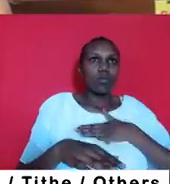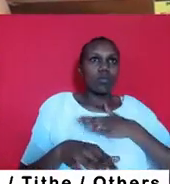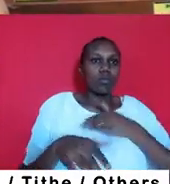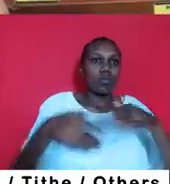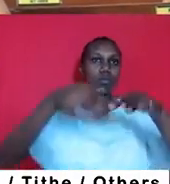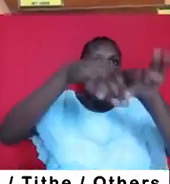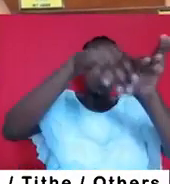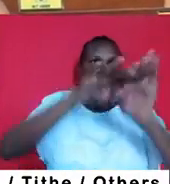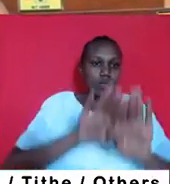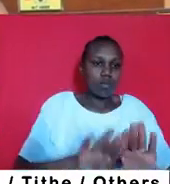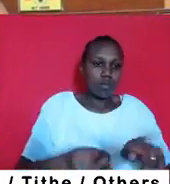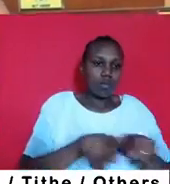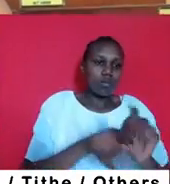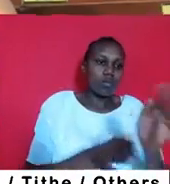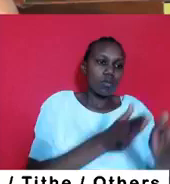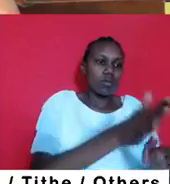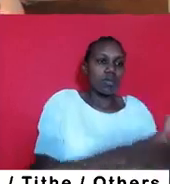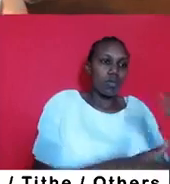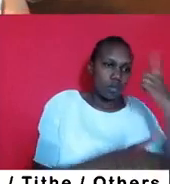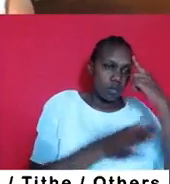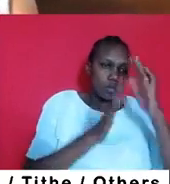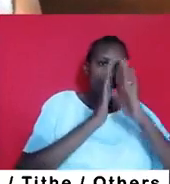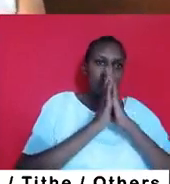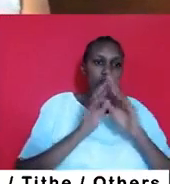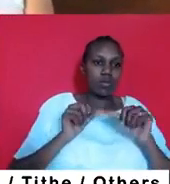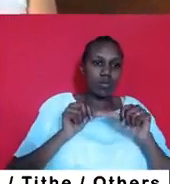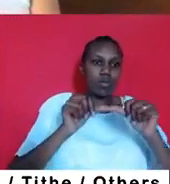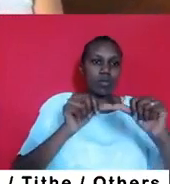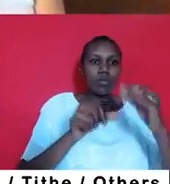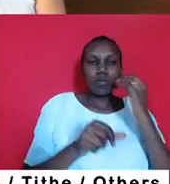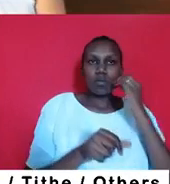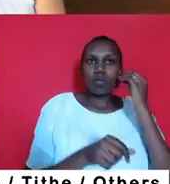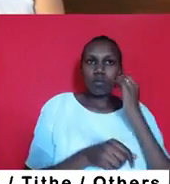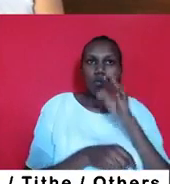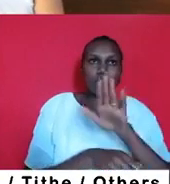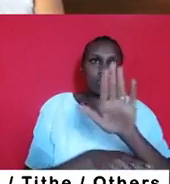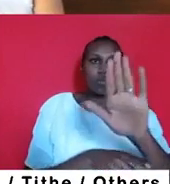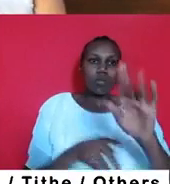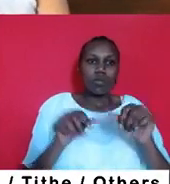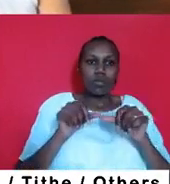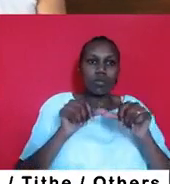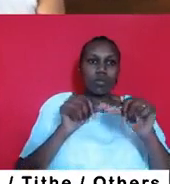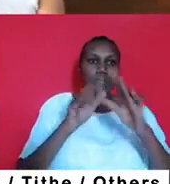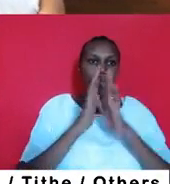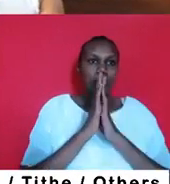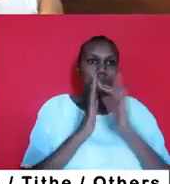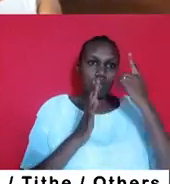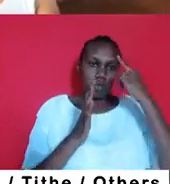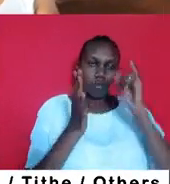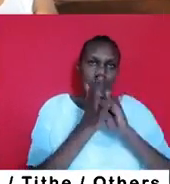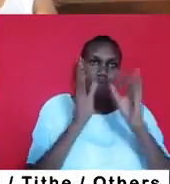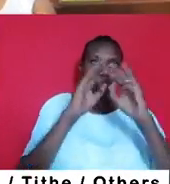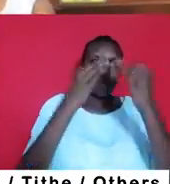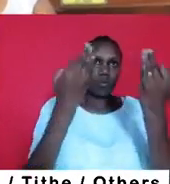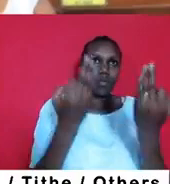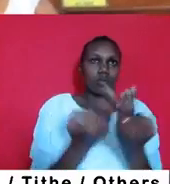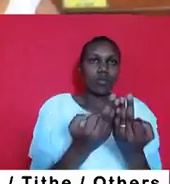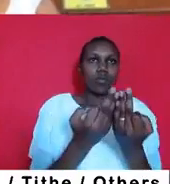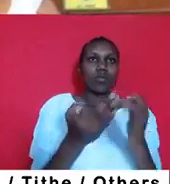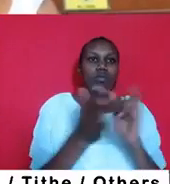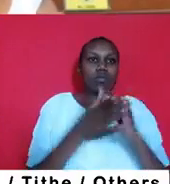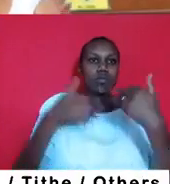na maandalio ya maombi yanaendelea kwao nyumbani. Tuendelee kukumbuka familia hiyo